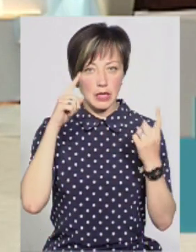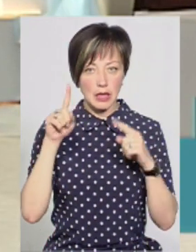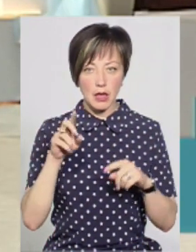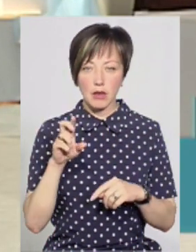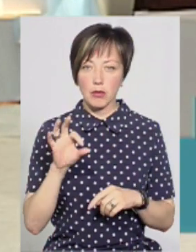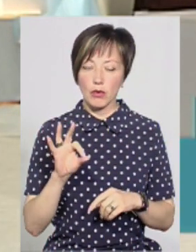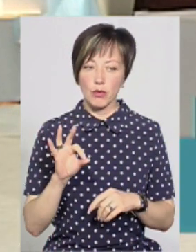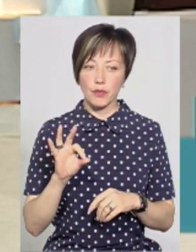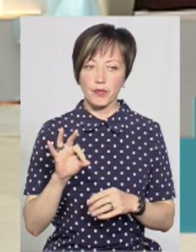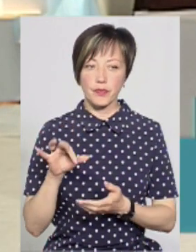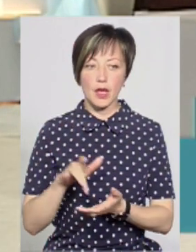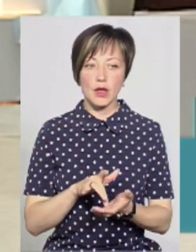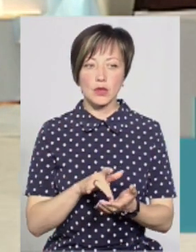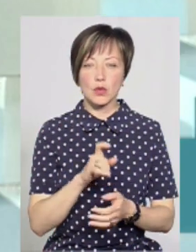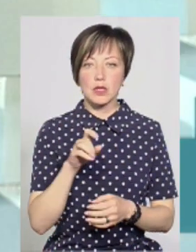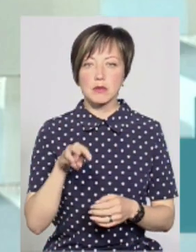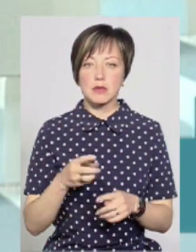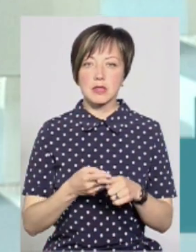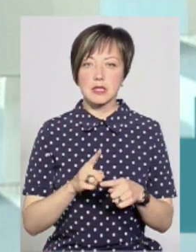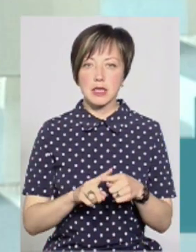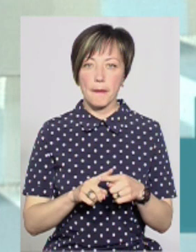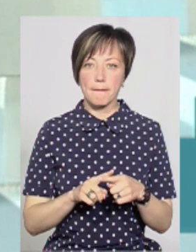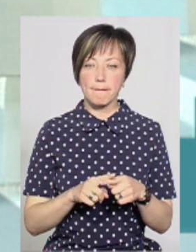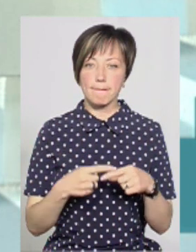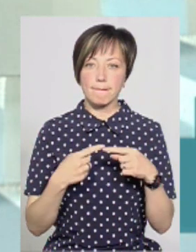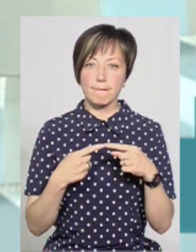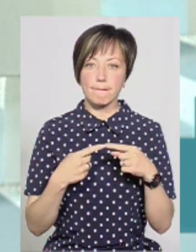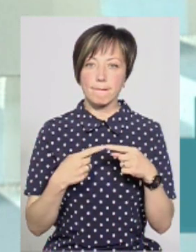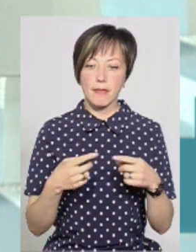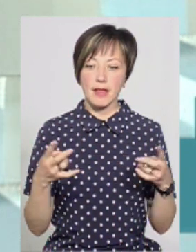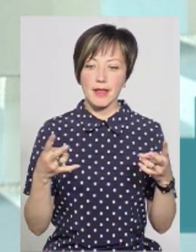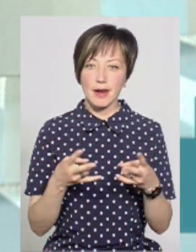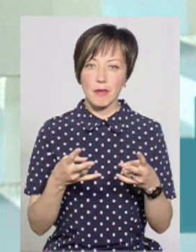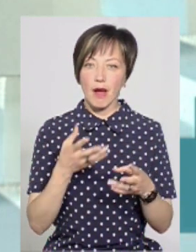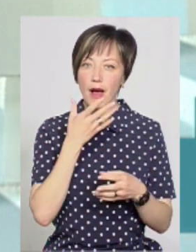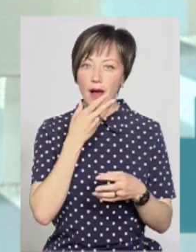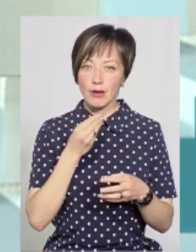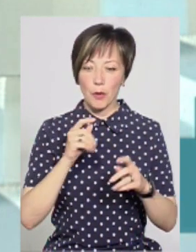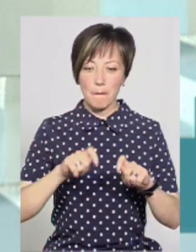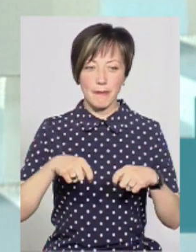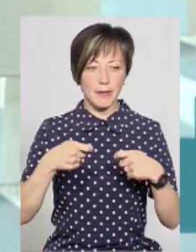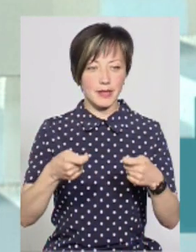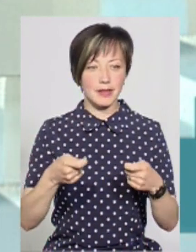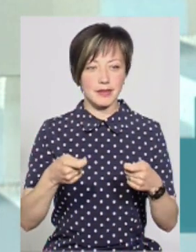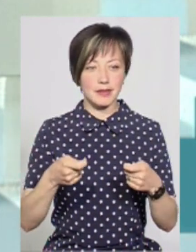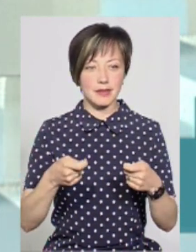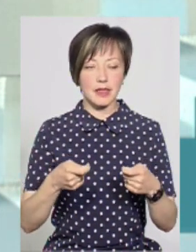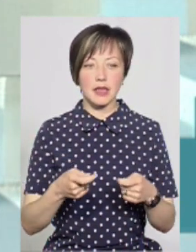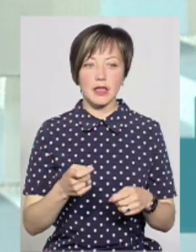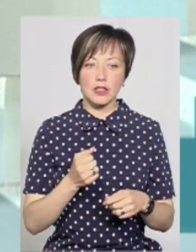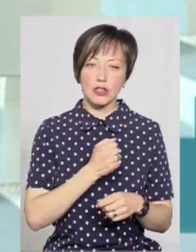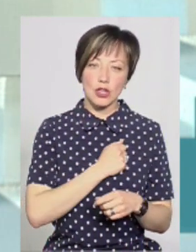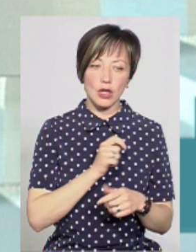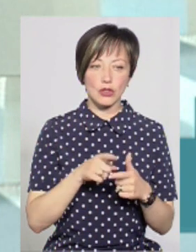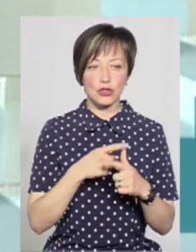що туризм, як каже моя колега, це продукт, який треба просто гарно запакувати. На жаль, у нас, чи на